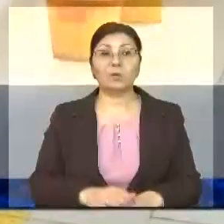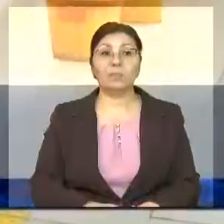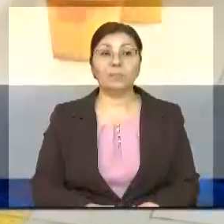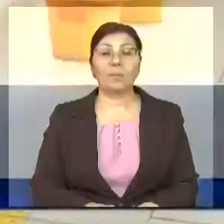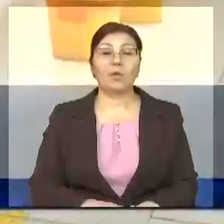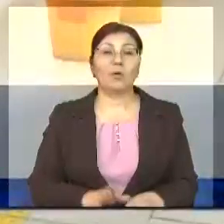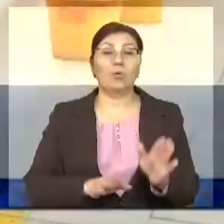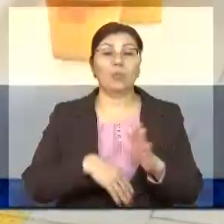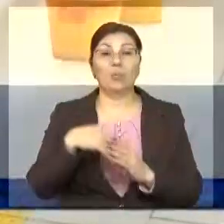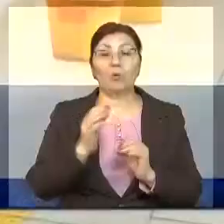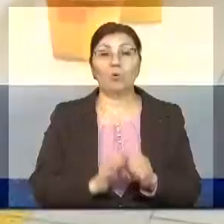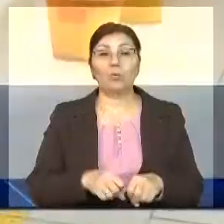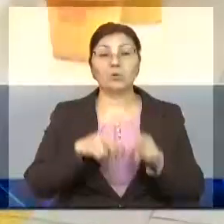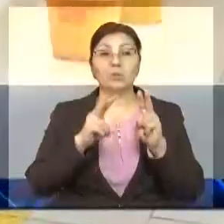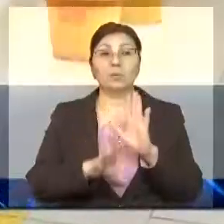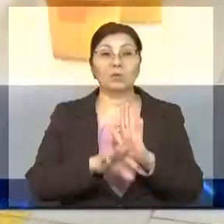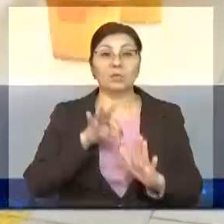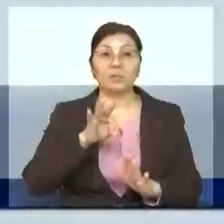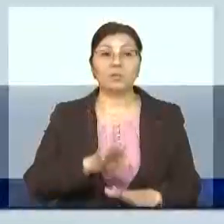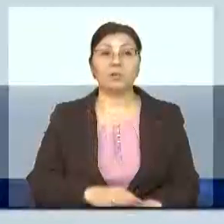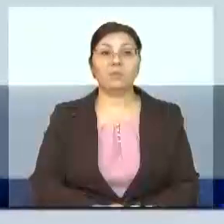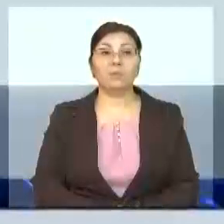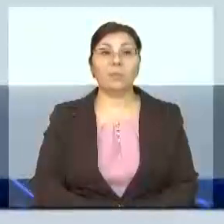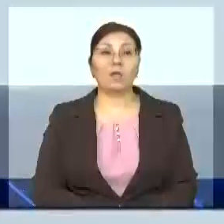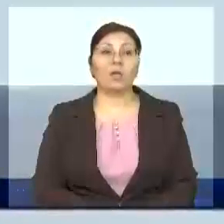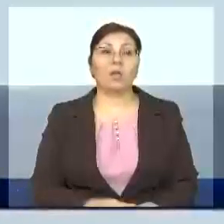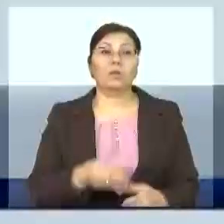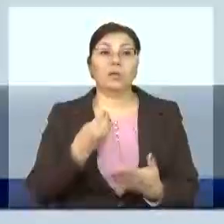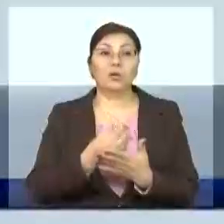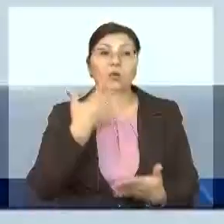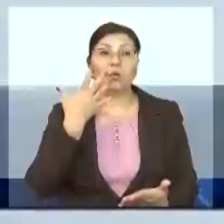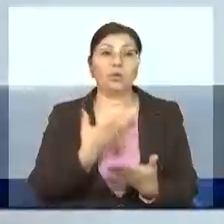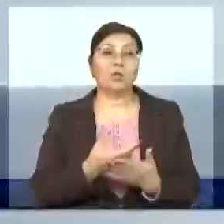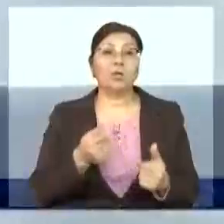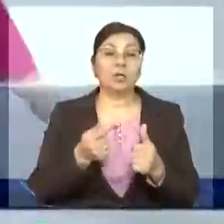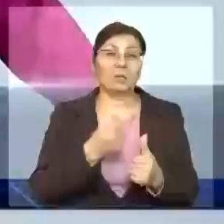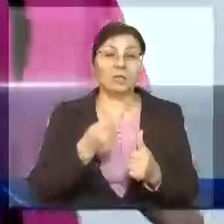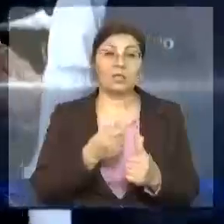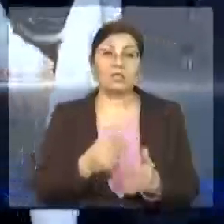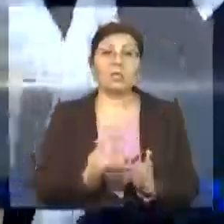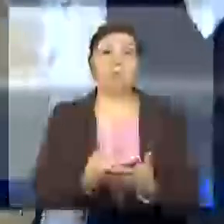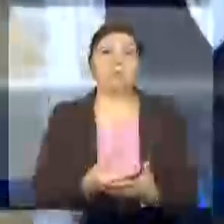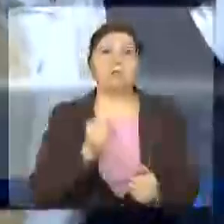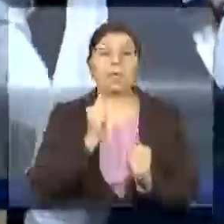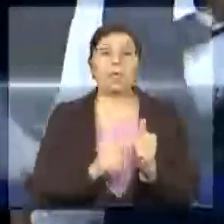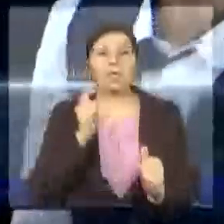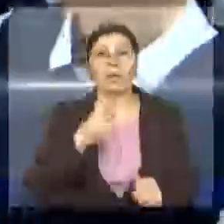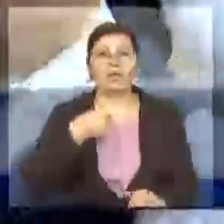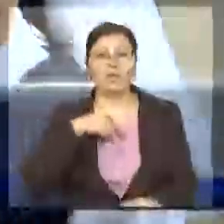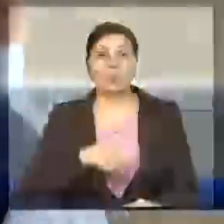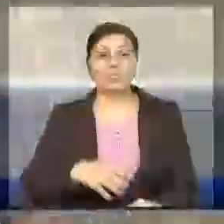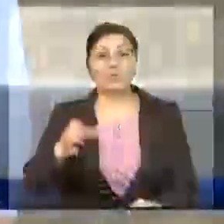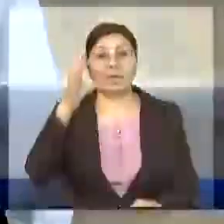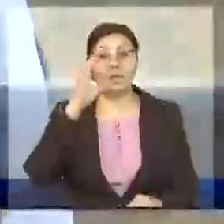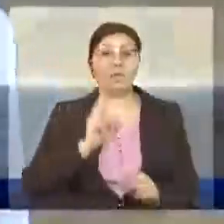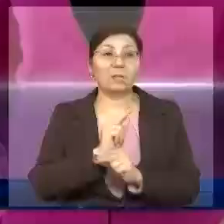таңдап, сол педагогикалық училищеден білім алып шықтым. Ұстаз ұлағатты ұғым, тағылымы терең өнер. Ұстаз әр адамның жанына білім дәнін